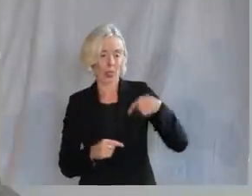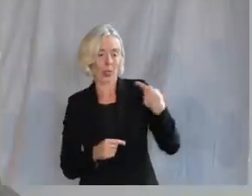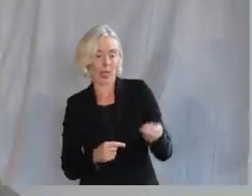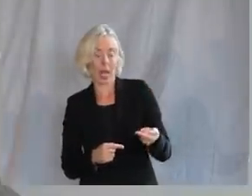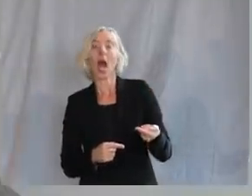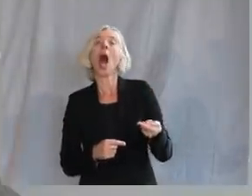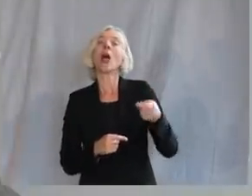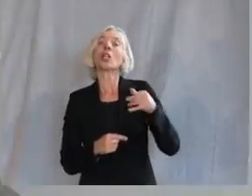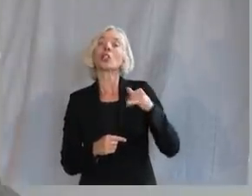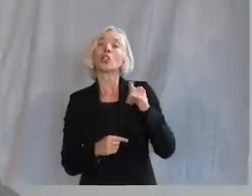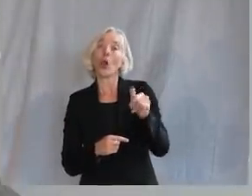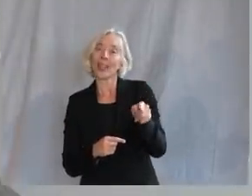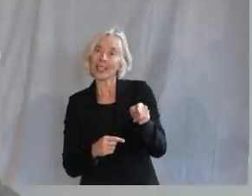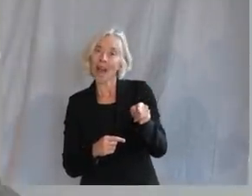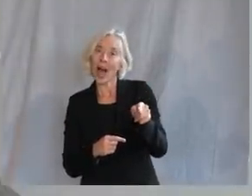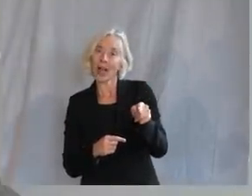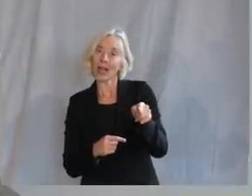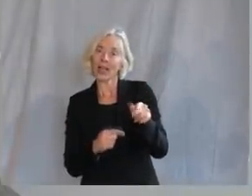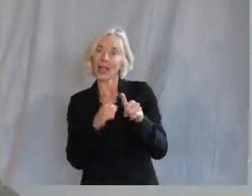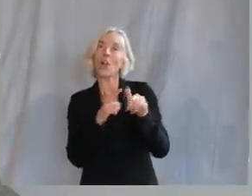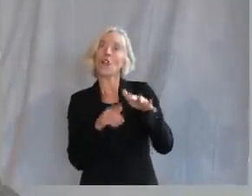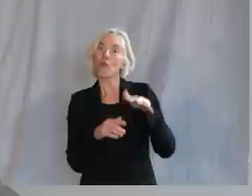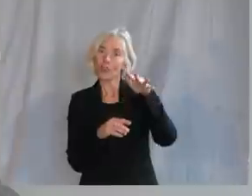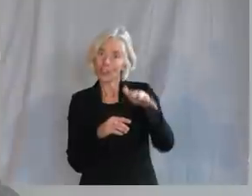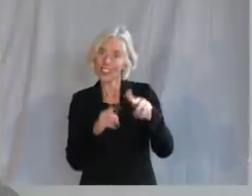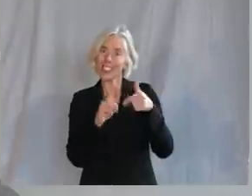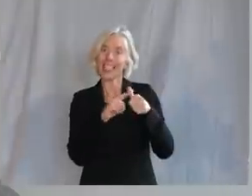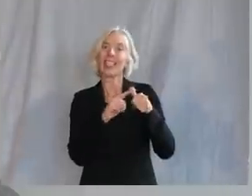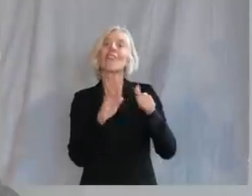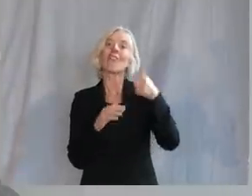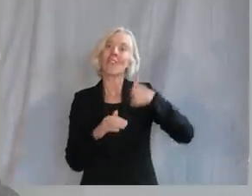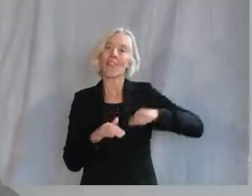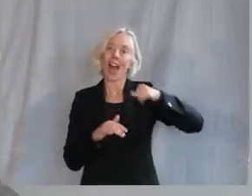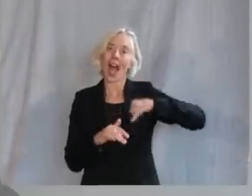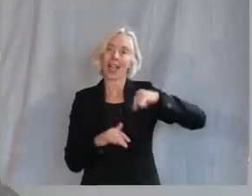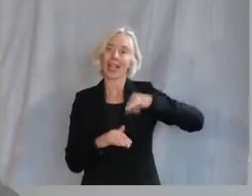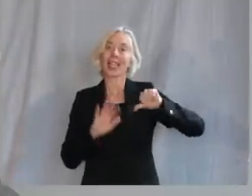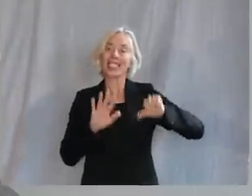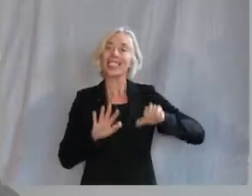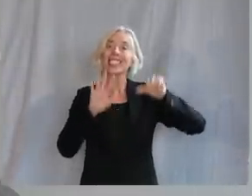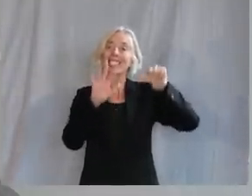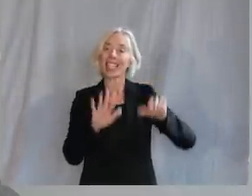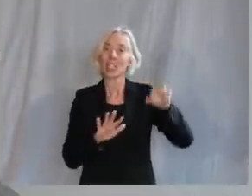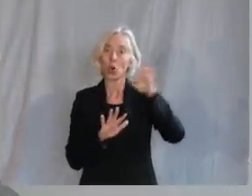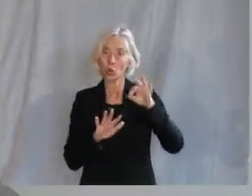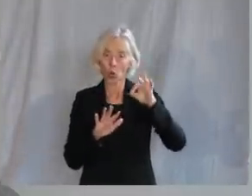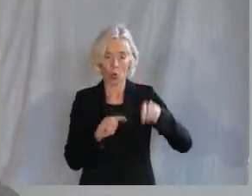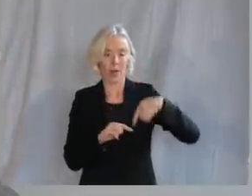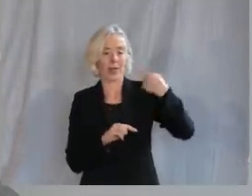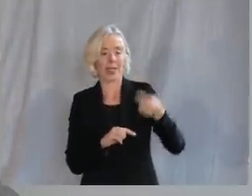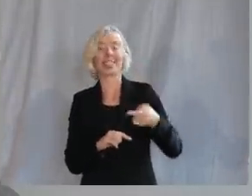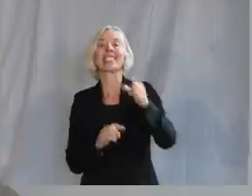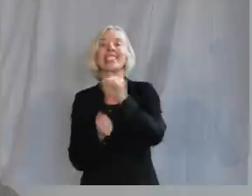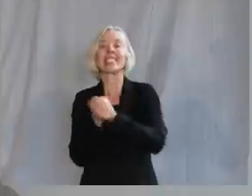den 15.10., am Freitag, den 16.10. und am Samstag, den 17.10.